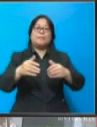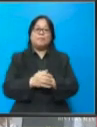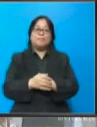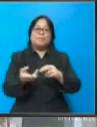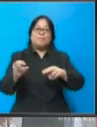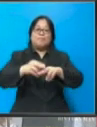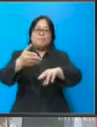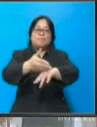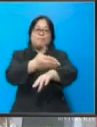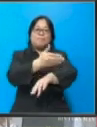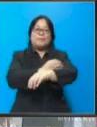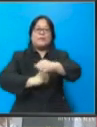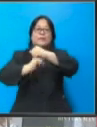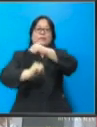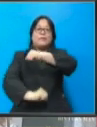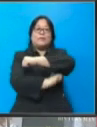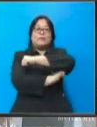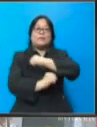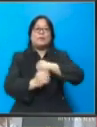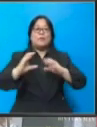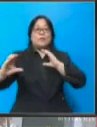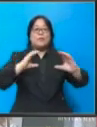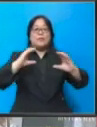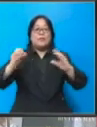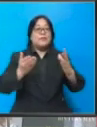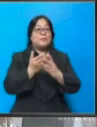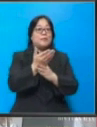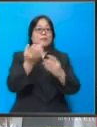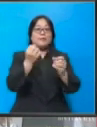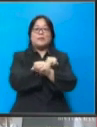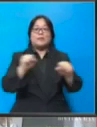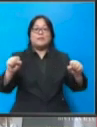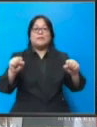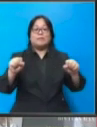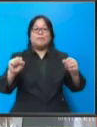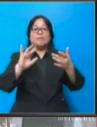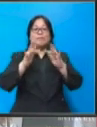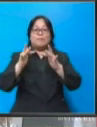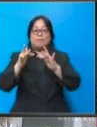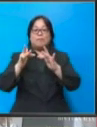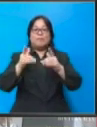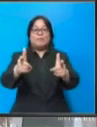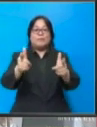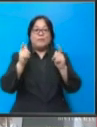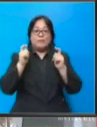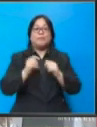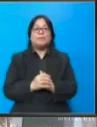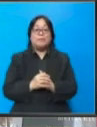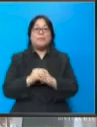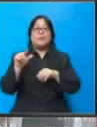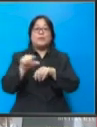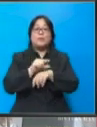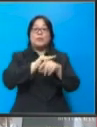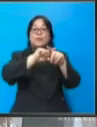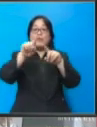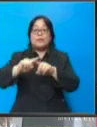kepada penambahbaikan infrastruktur komunikasi melalui penyediaan liputan jalur lebar berkelajuan tinggi dengan